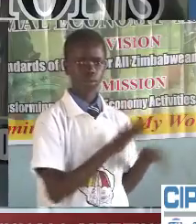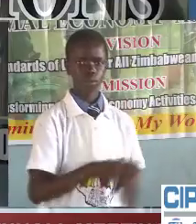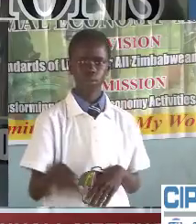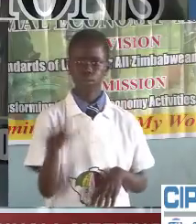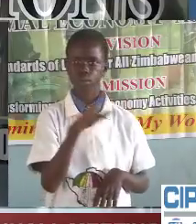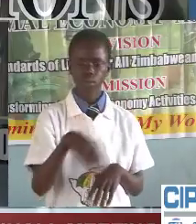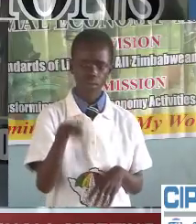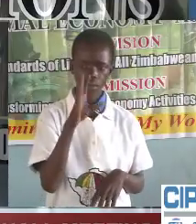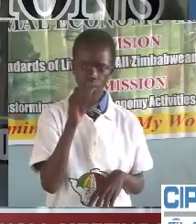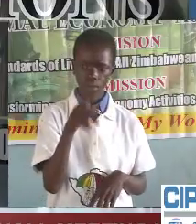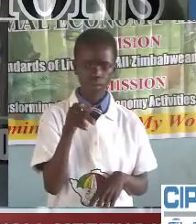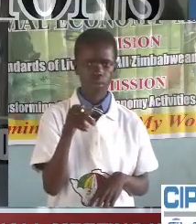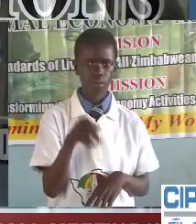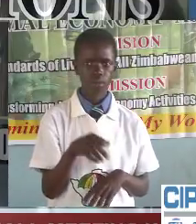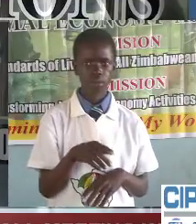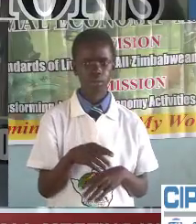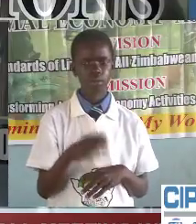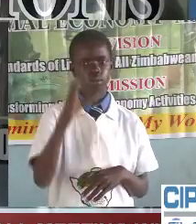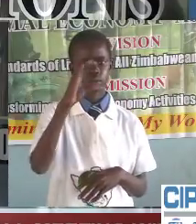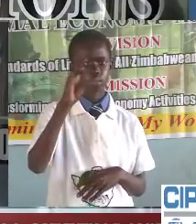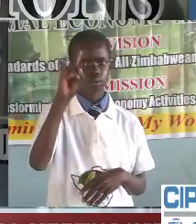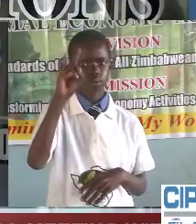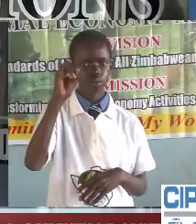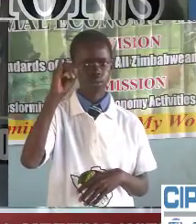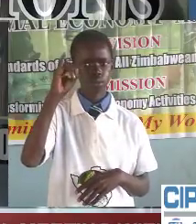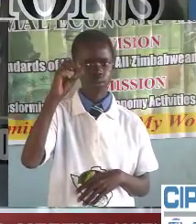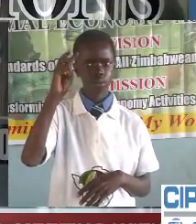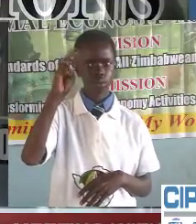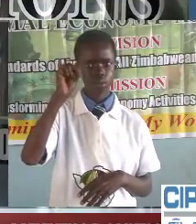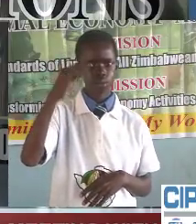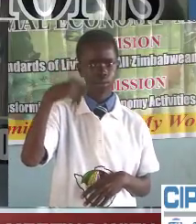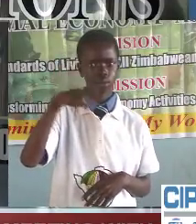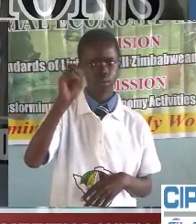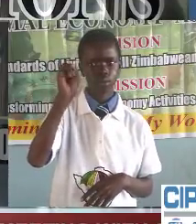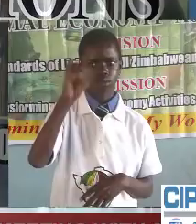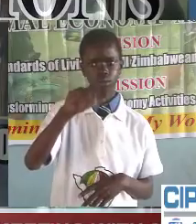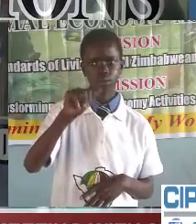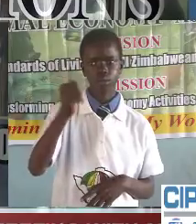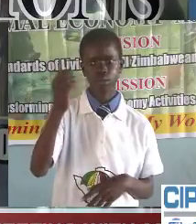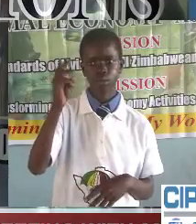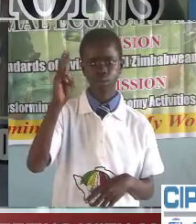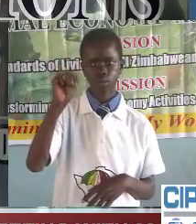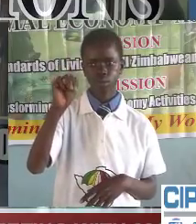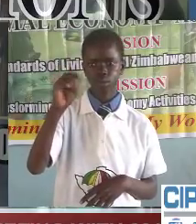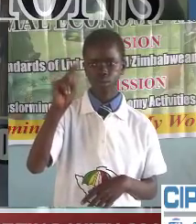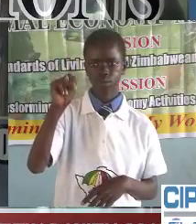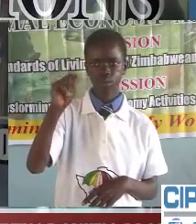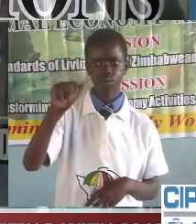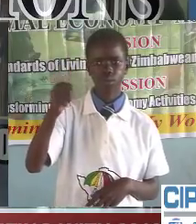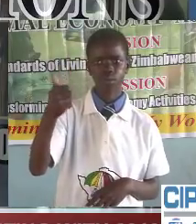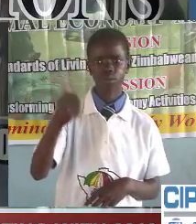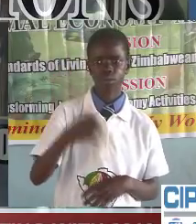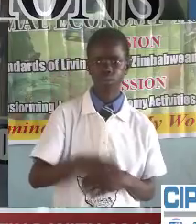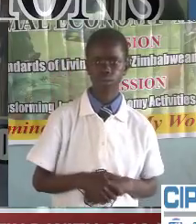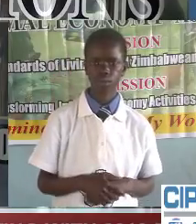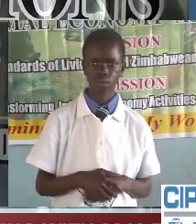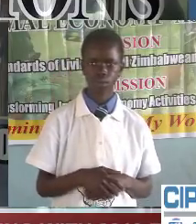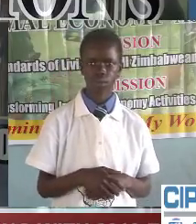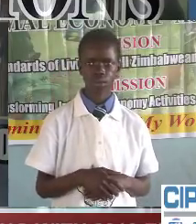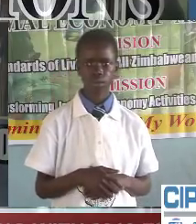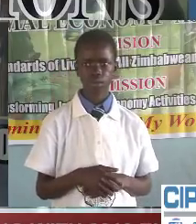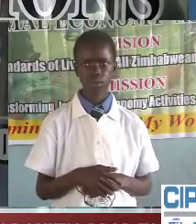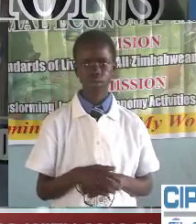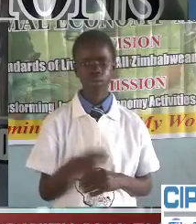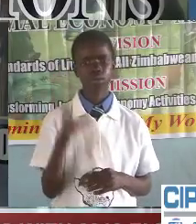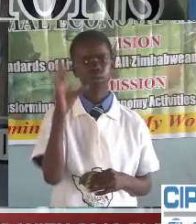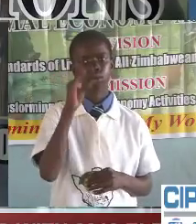bridge. Chimusana bridge chinhu chakaregeredzwa kwenguva yakareba zvikuru, asi